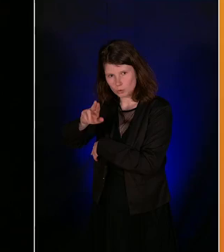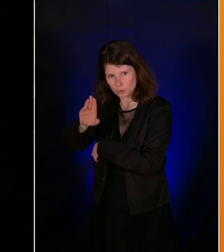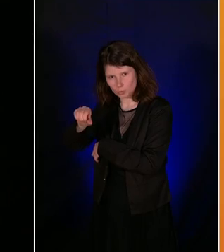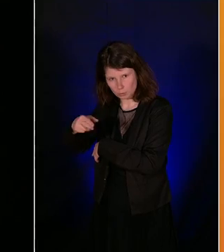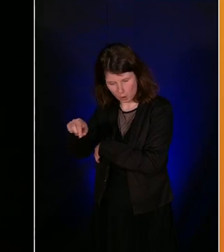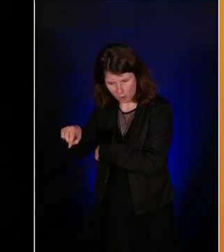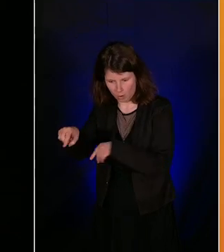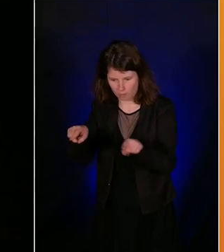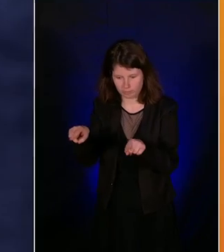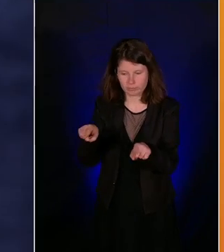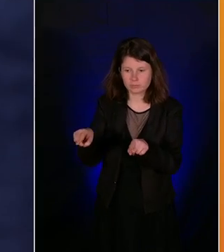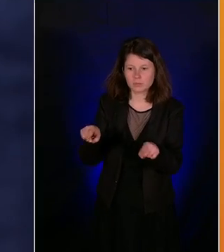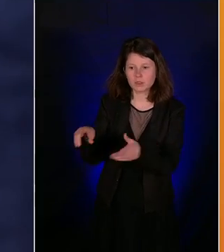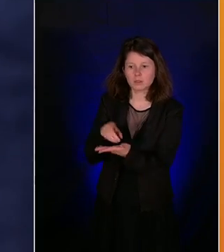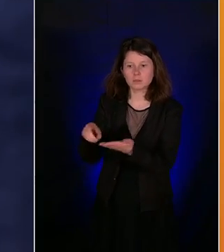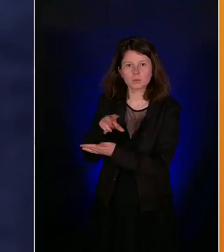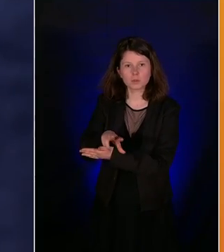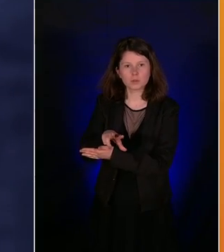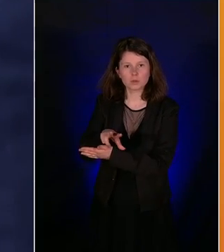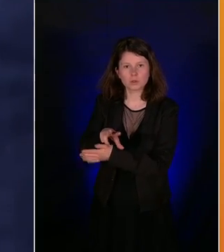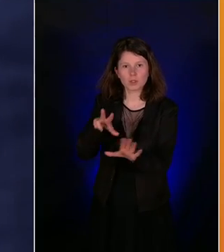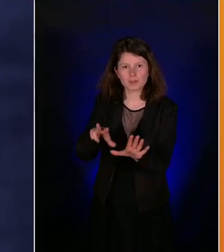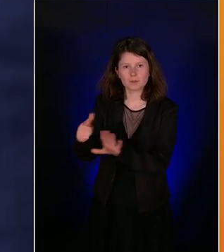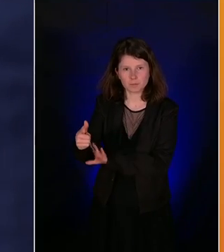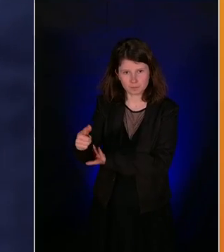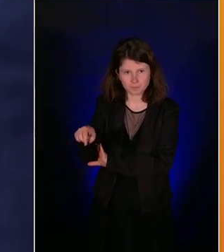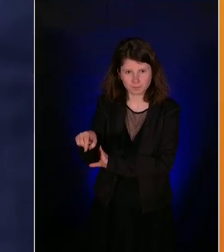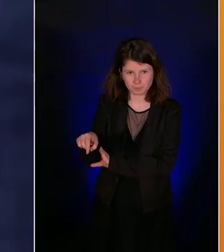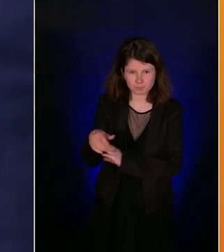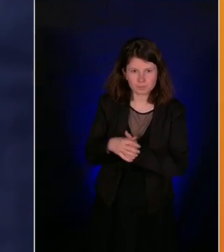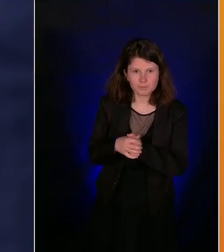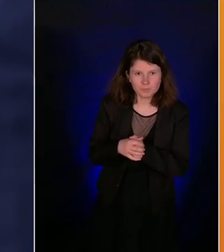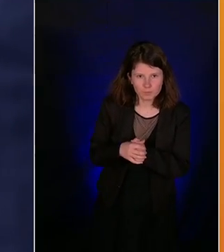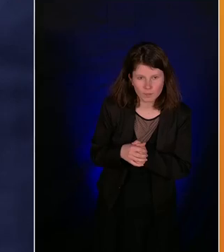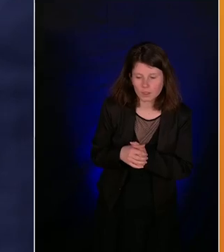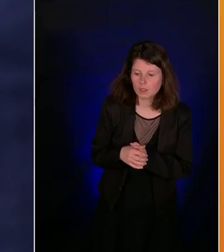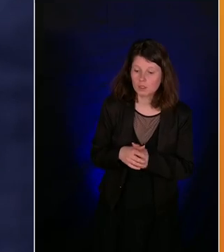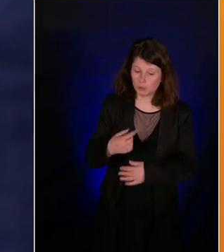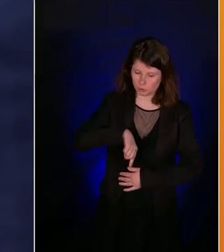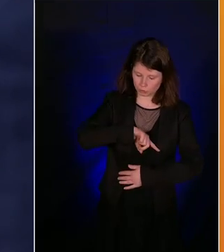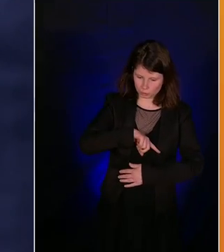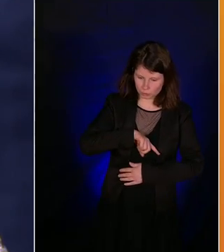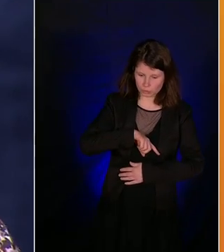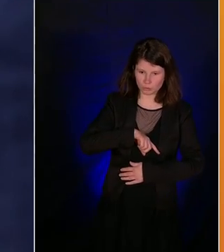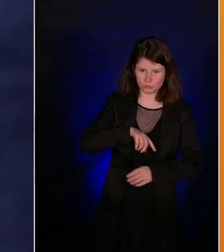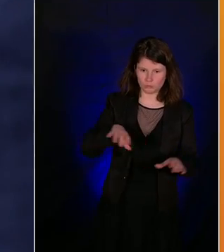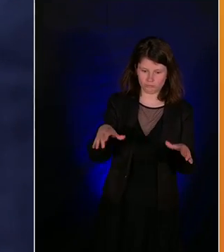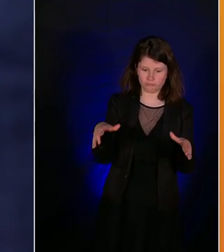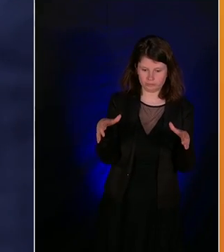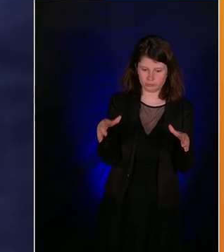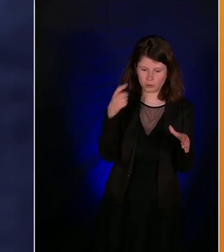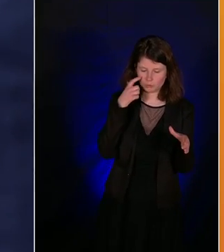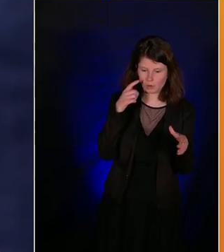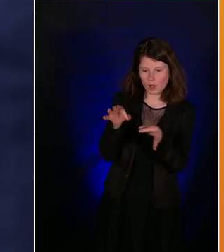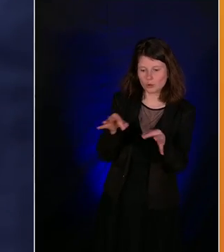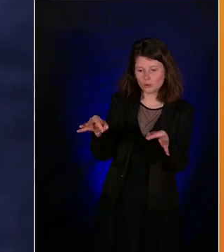Tarne et Garon à à nos municipalités respectives concernant la dénonciation des conventions de mise à disposition gratuite des